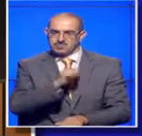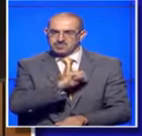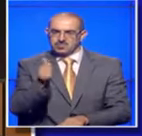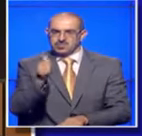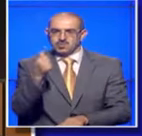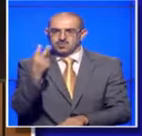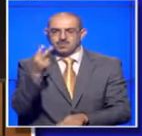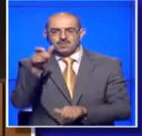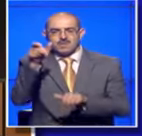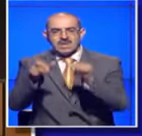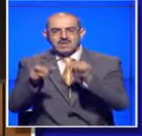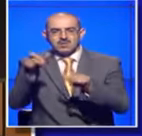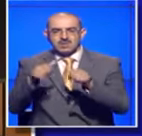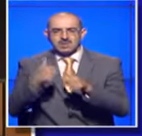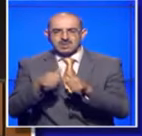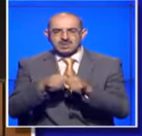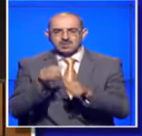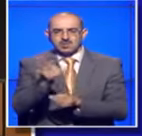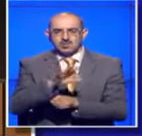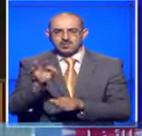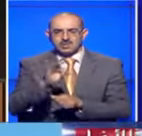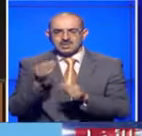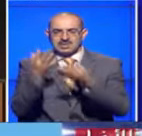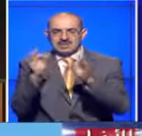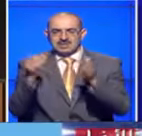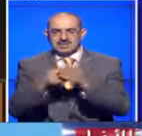102 حالة يصبح العدد الإجمالي